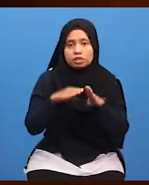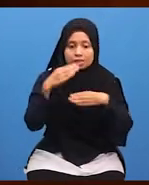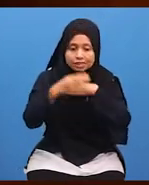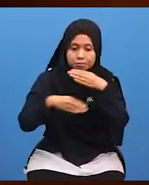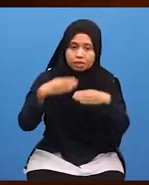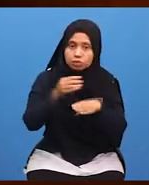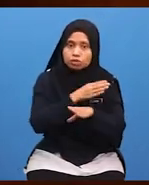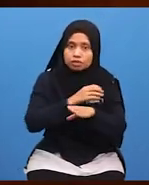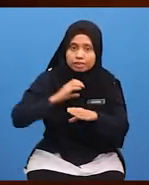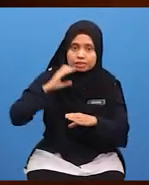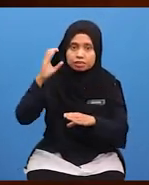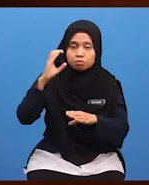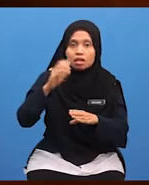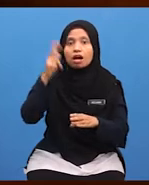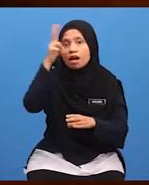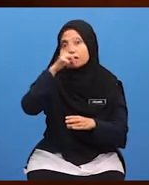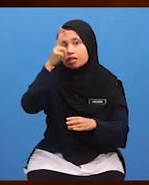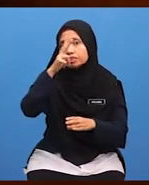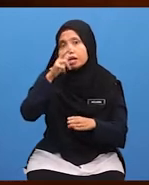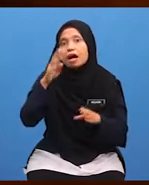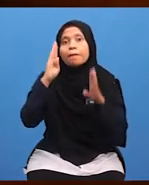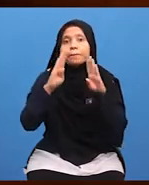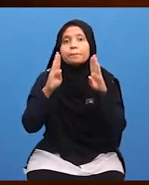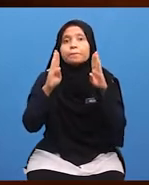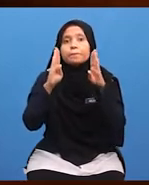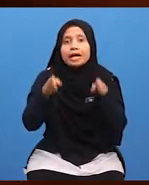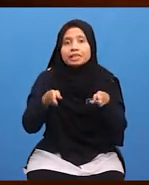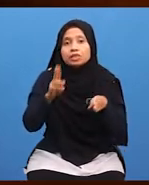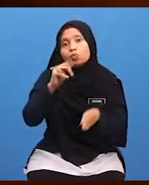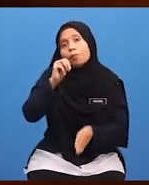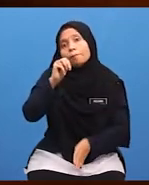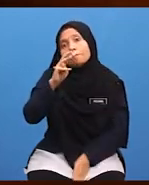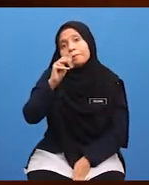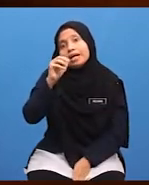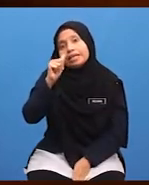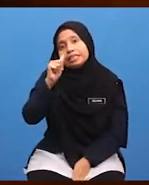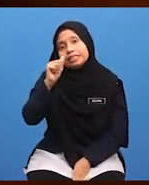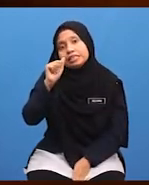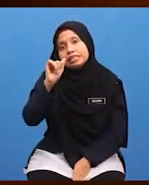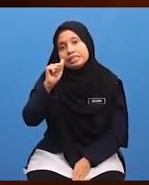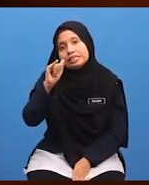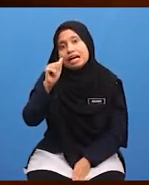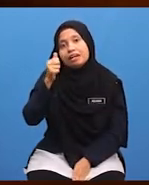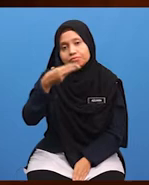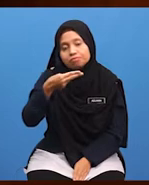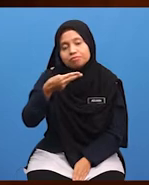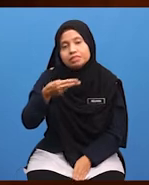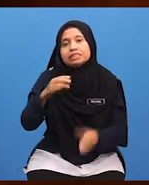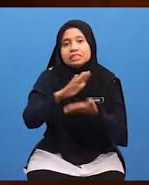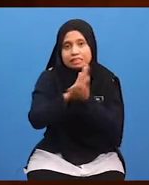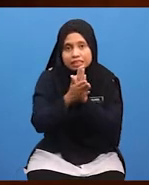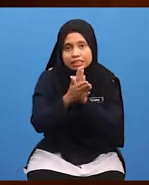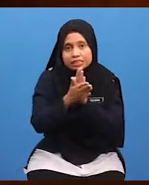kemajuan dan kecemerlangan kerajaan Bani Umayyah juga tercipta kerana pentingnya ilmu